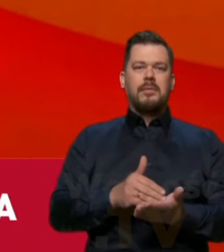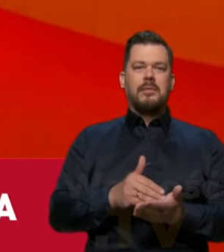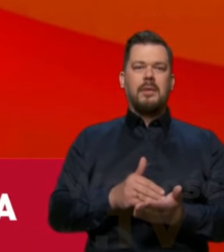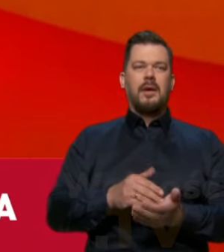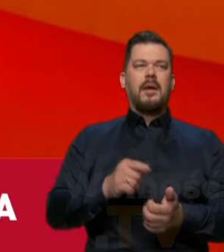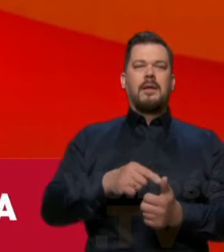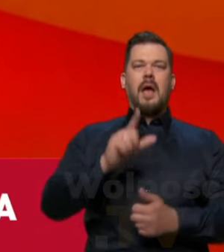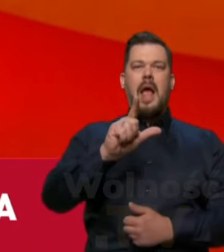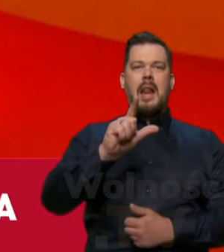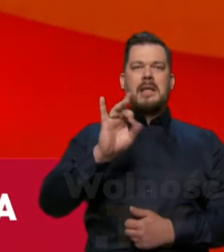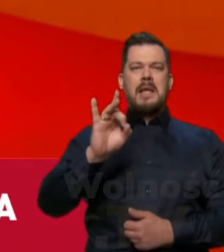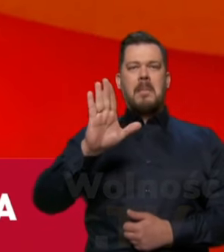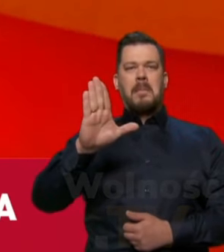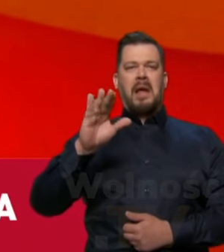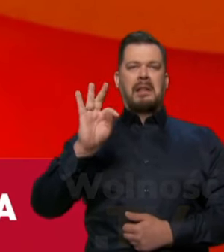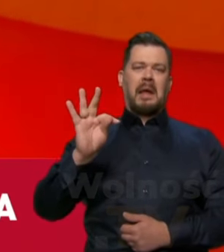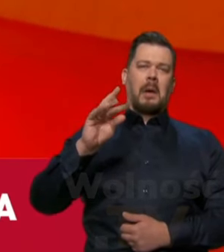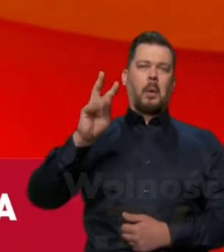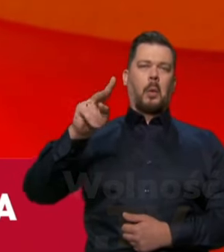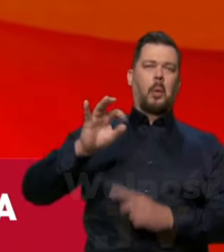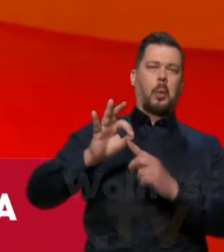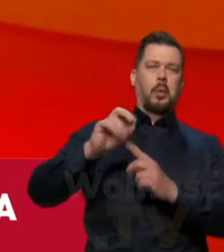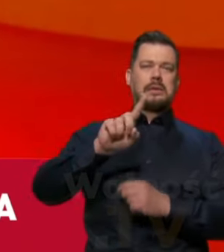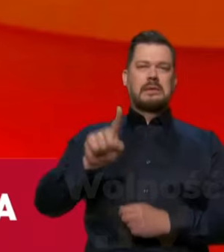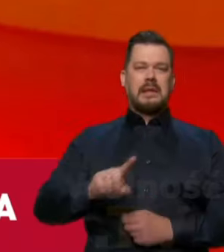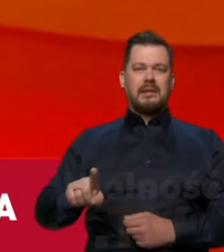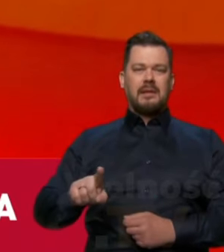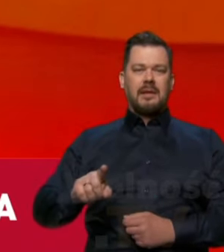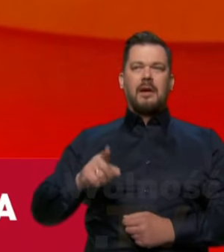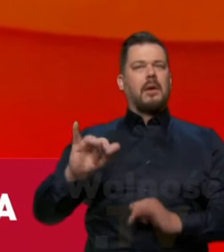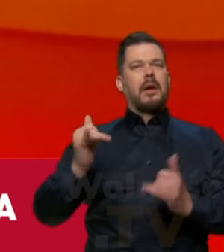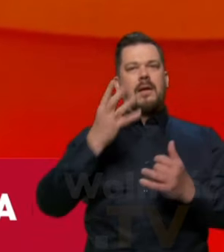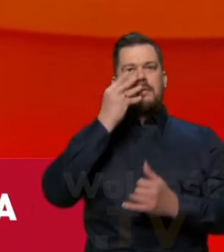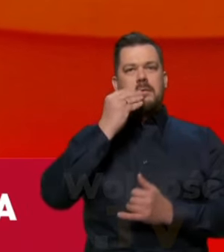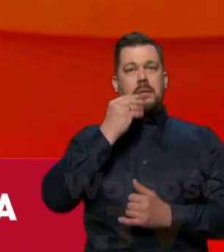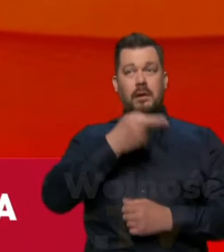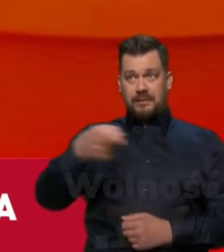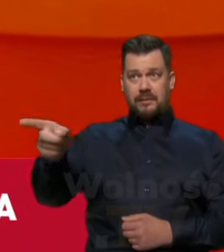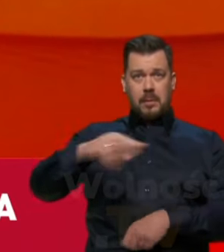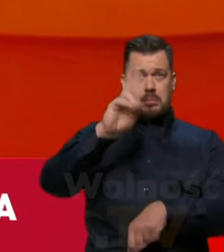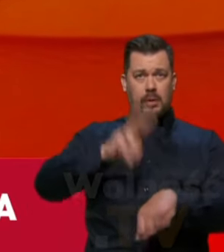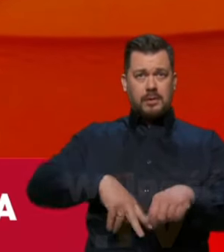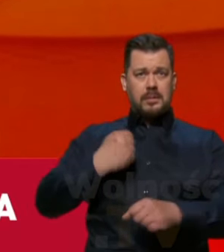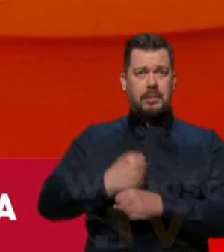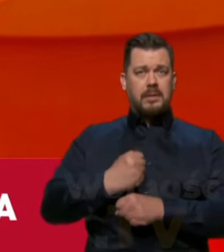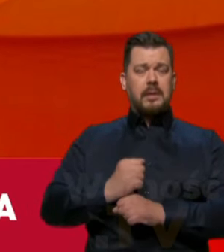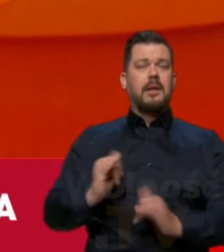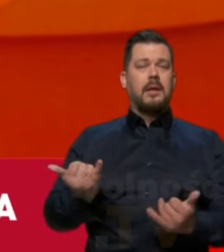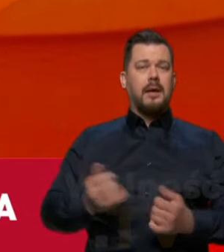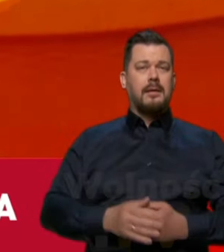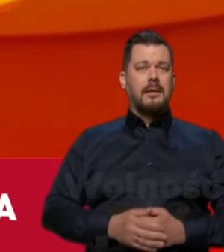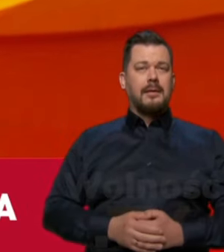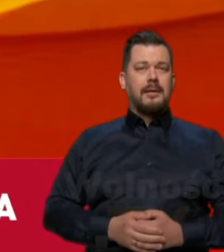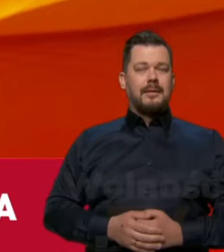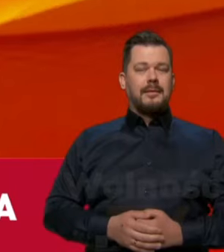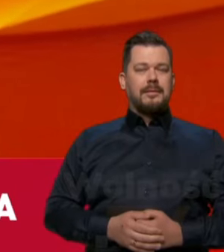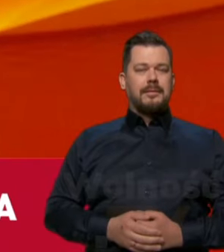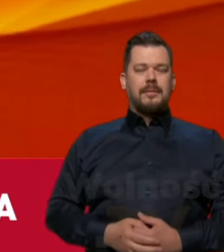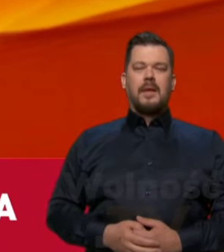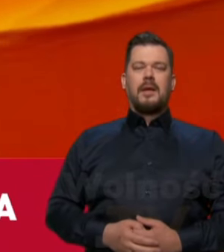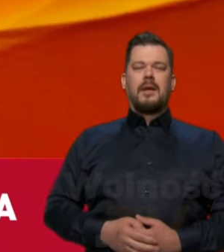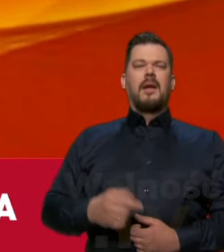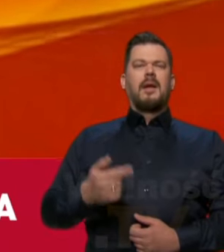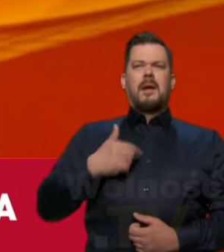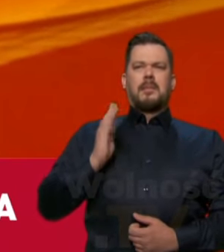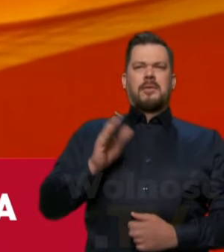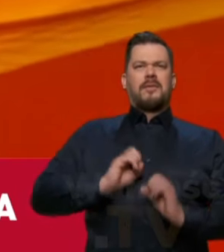LGBTQZ. Jeżeli się pojawią jacyś ludzie o transgender, to zostaną skierowani na policję, że tutaj demoralizują mi dzieci. I